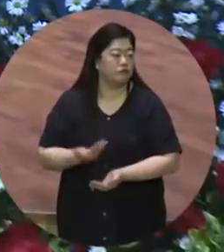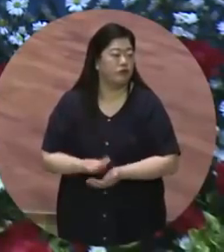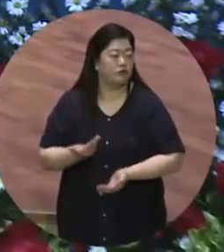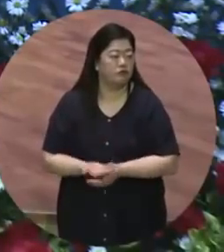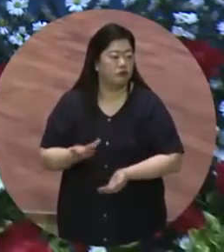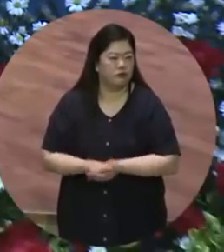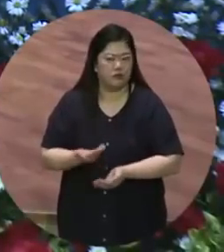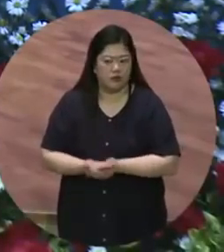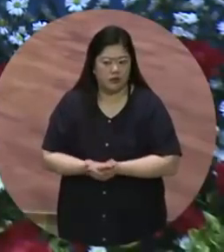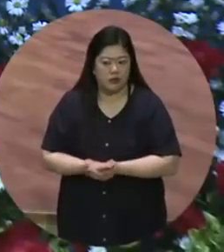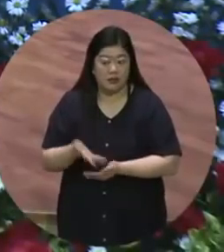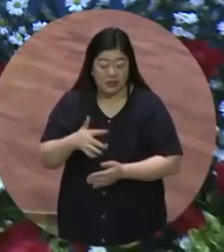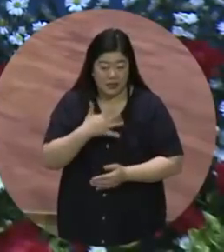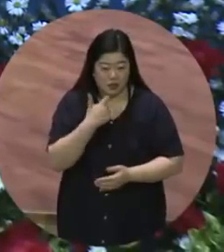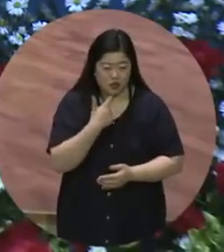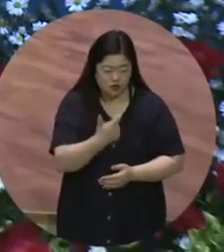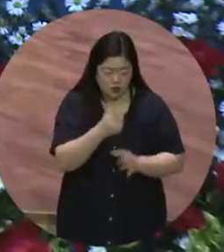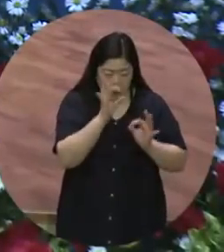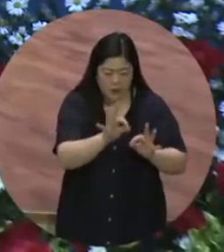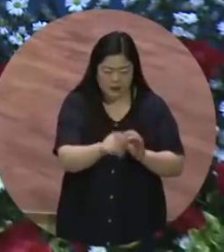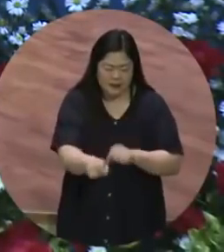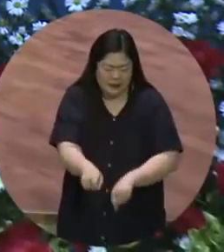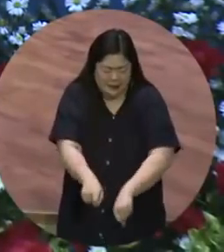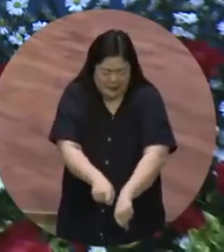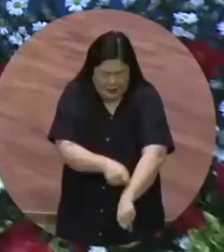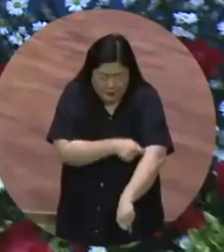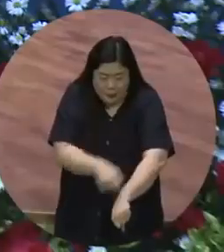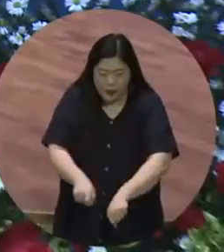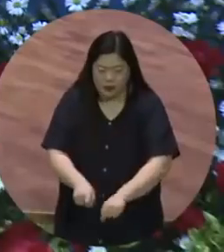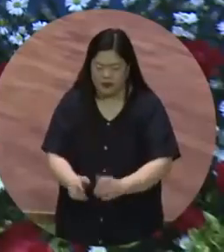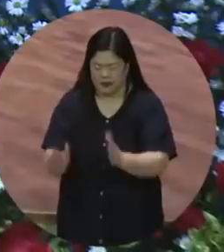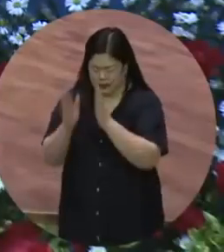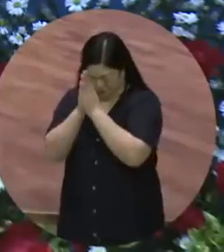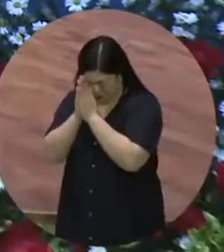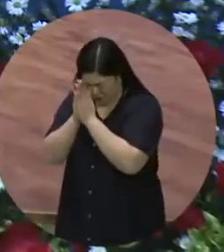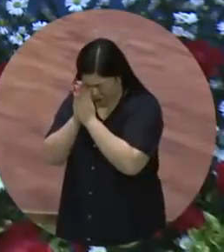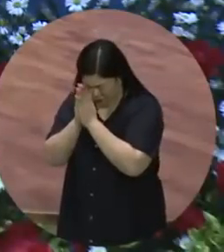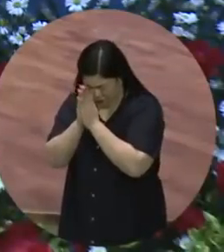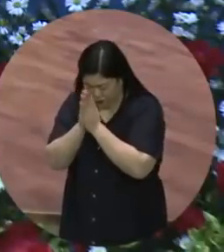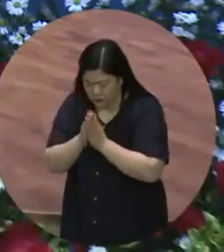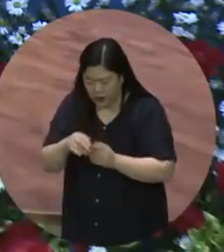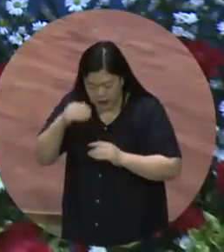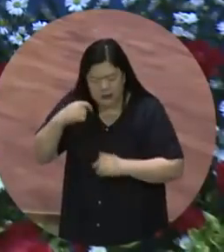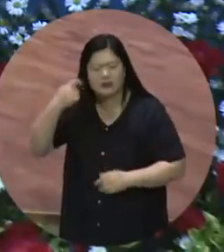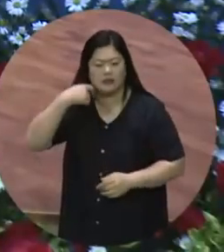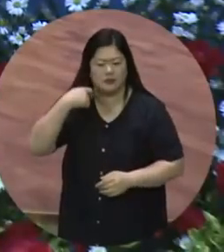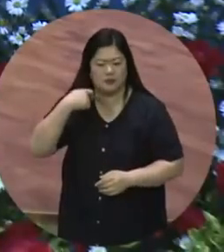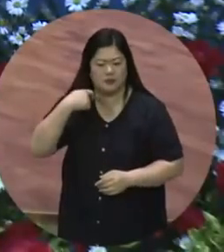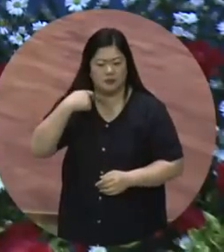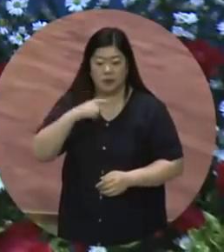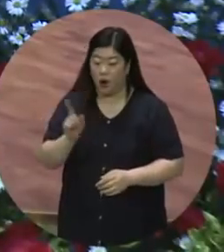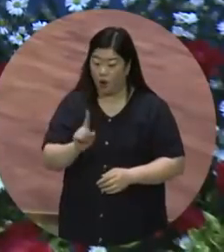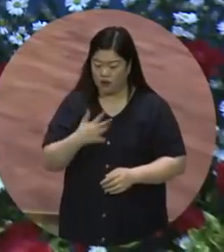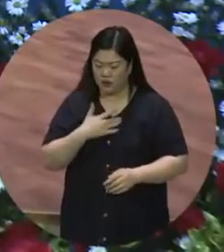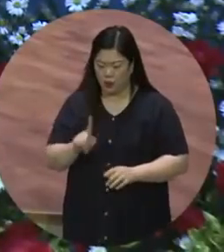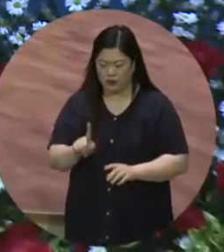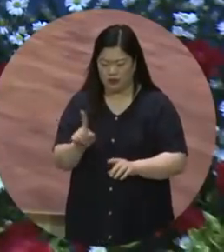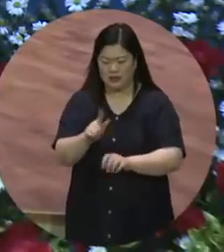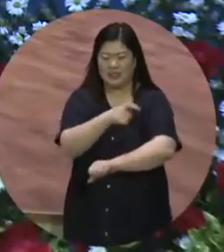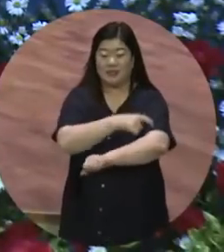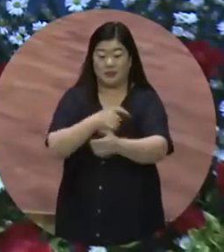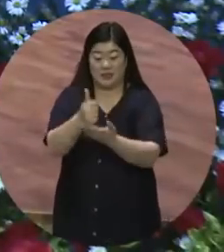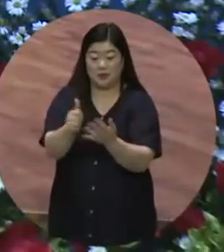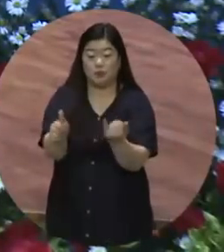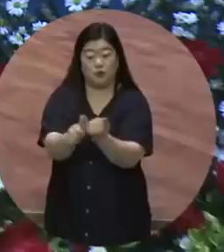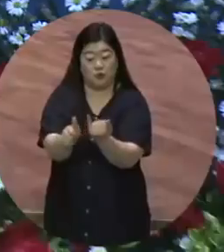오늘 우리 집사님 내외가 이 본당 헌금 들고 와서 기도받는데 아이가 없어요. 아이가 없어가